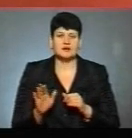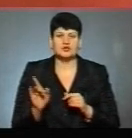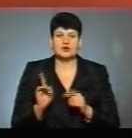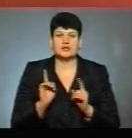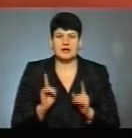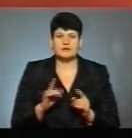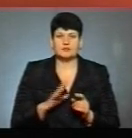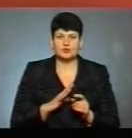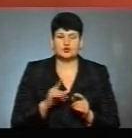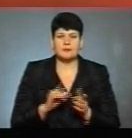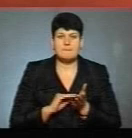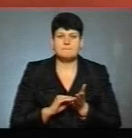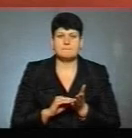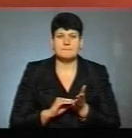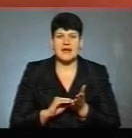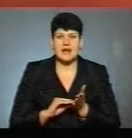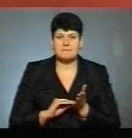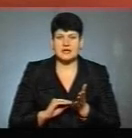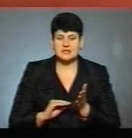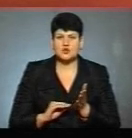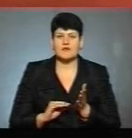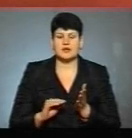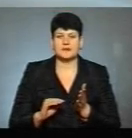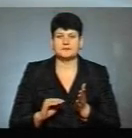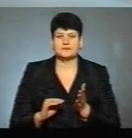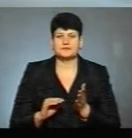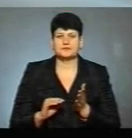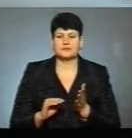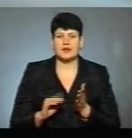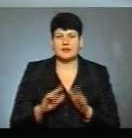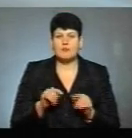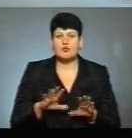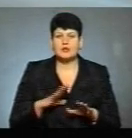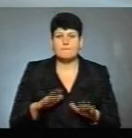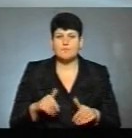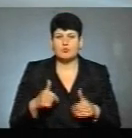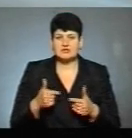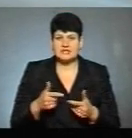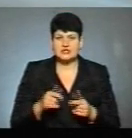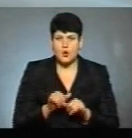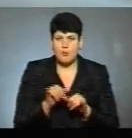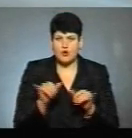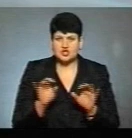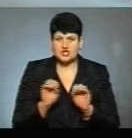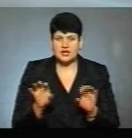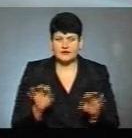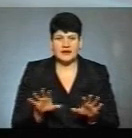навіть було, що ми переписували, бо там були пропозиції поширювати, не десь